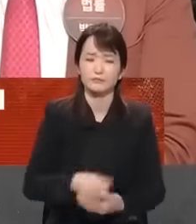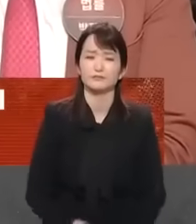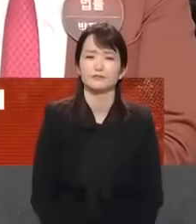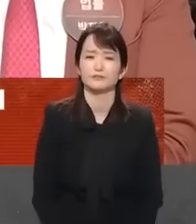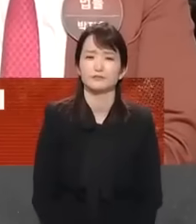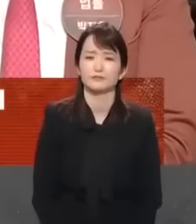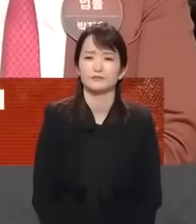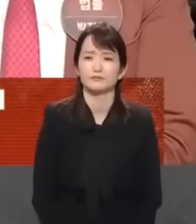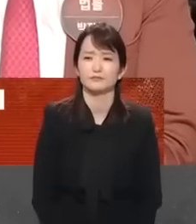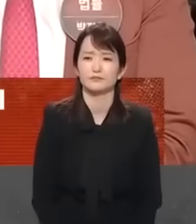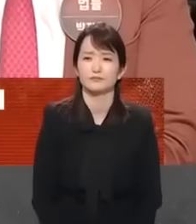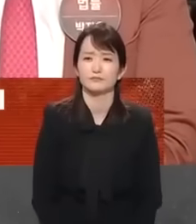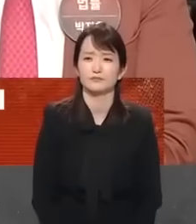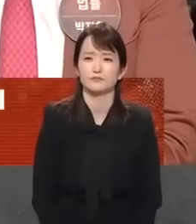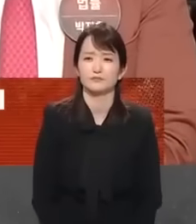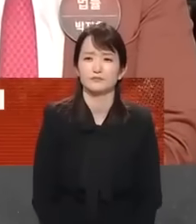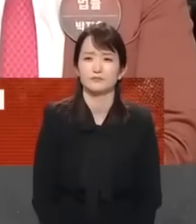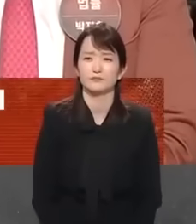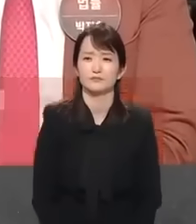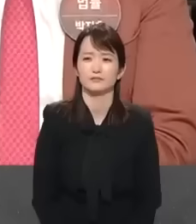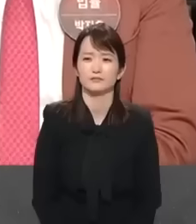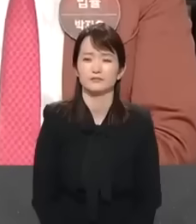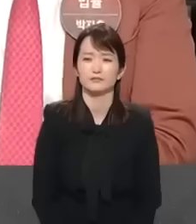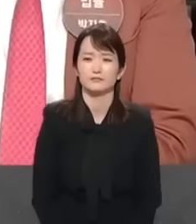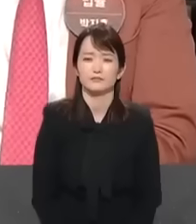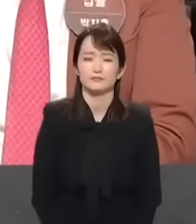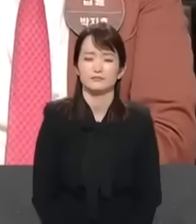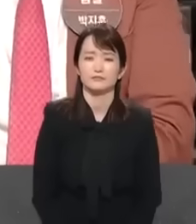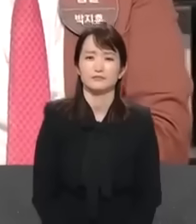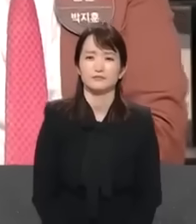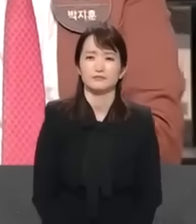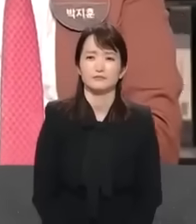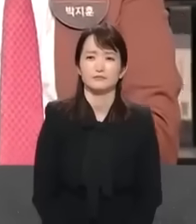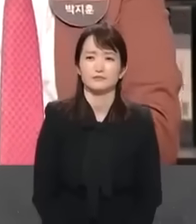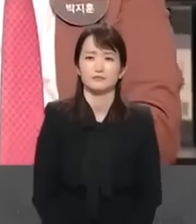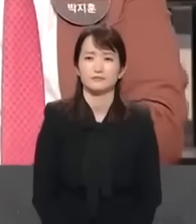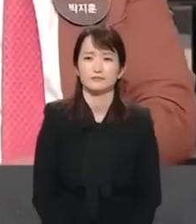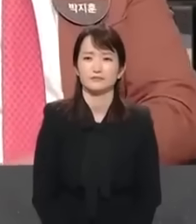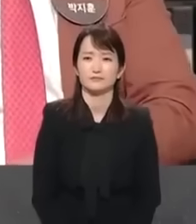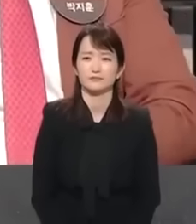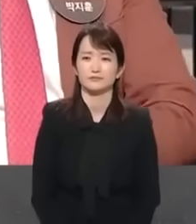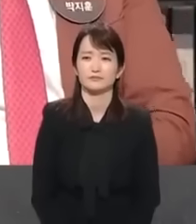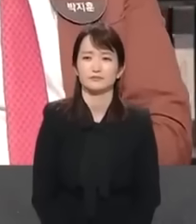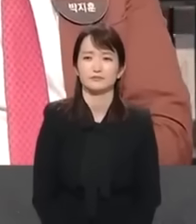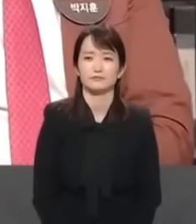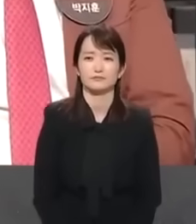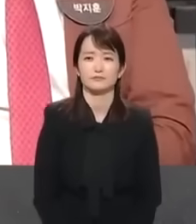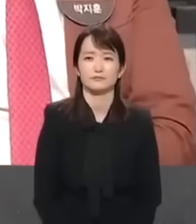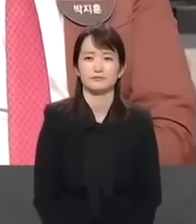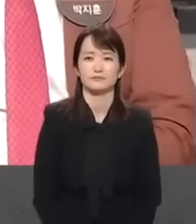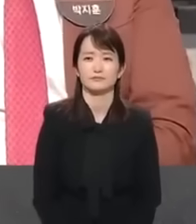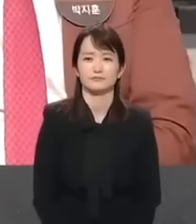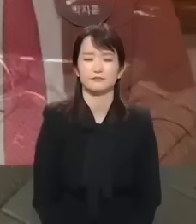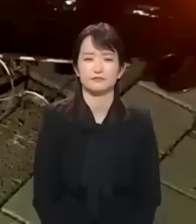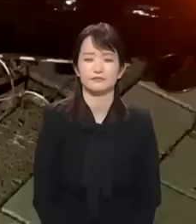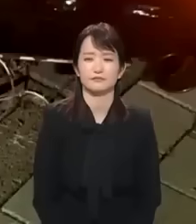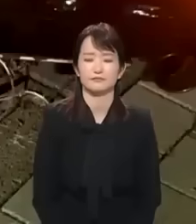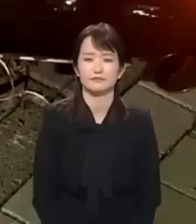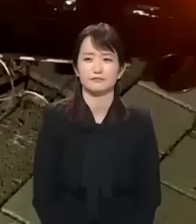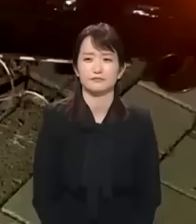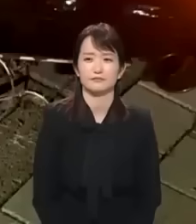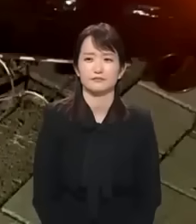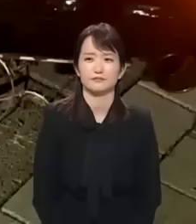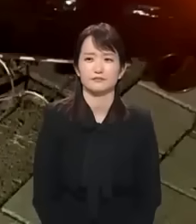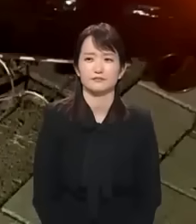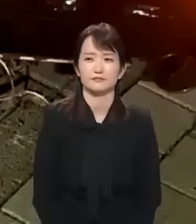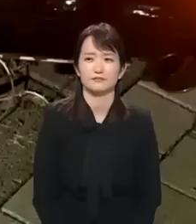듭니다 방금 그 빨간색 동그라미 친 사진 다시 한번만 좀 보여 주실래요 예 저희가 이제 왜 이게